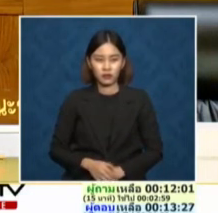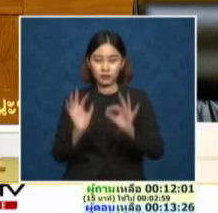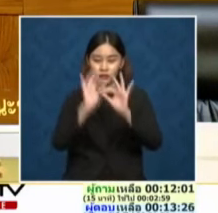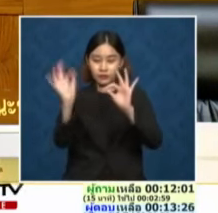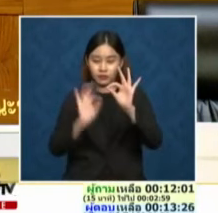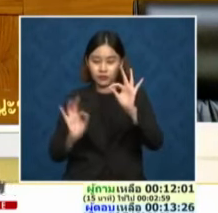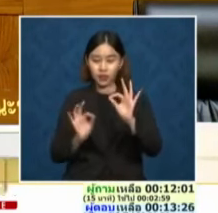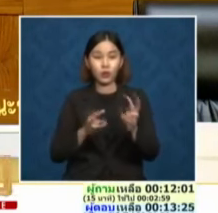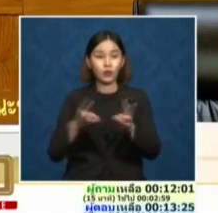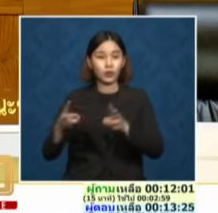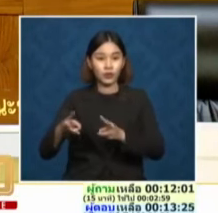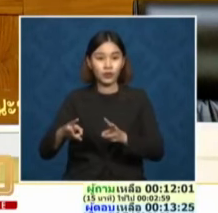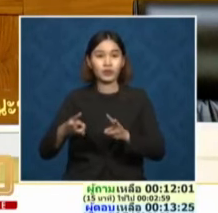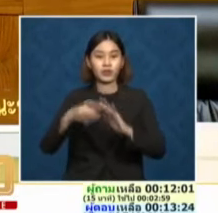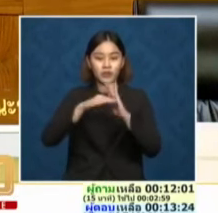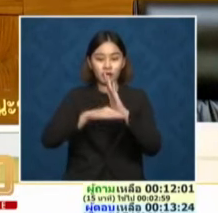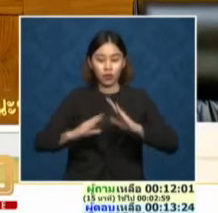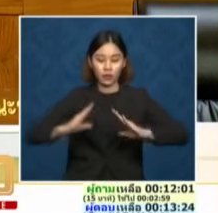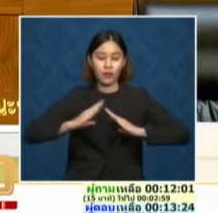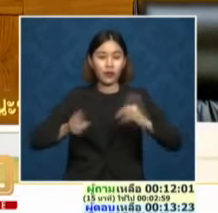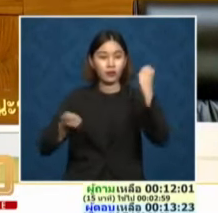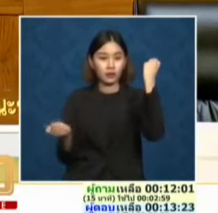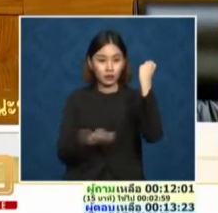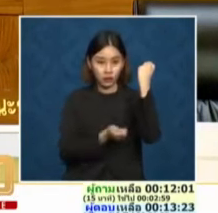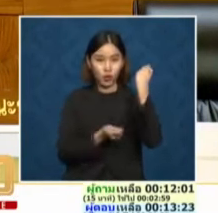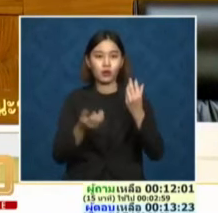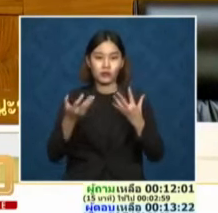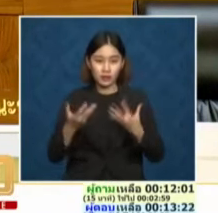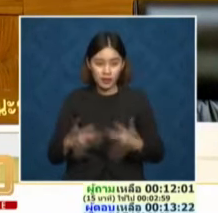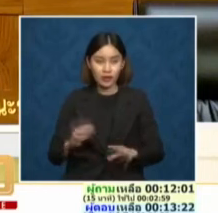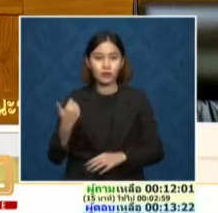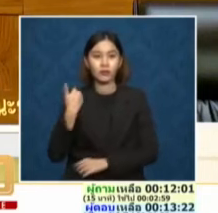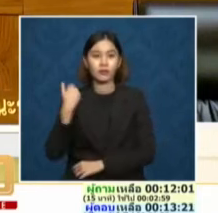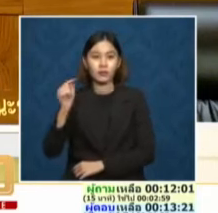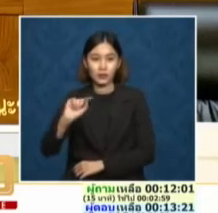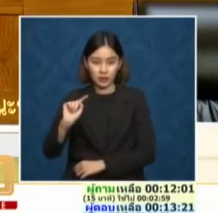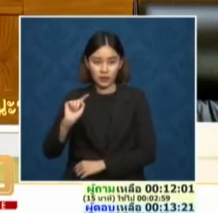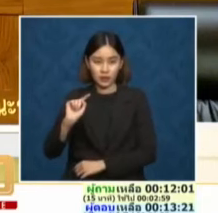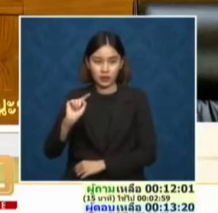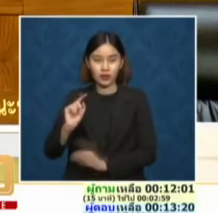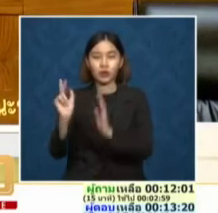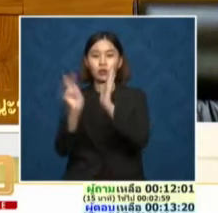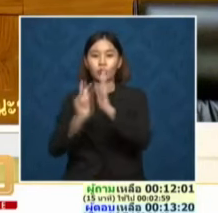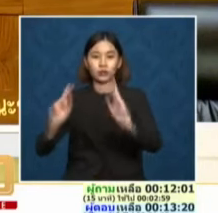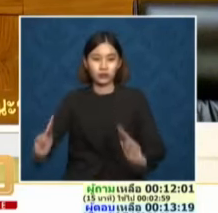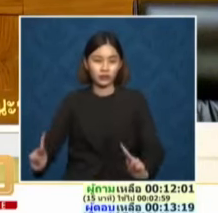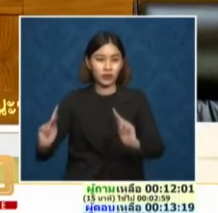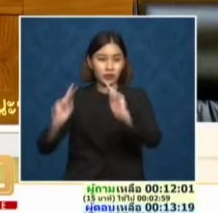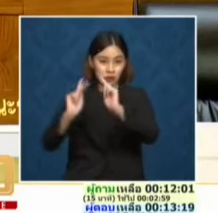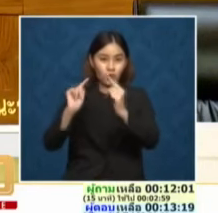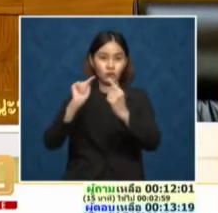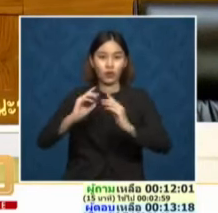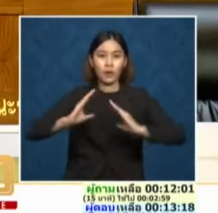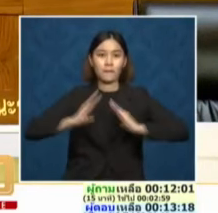อนามัยท่านก็ไม่บอกว่าใครบ้างอันนี้แหละคือเรื่องที่พี่น้องประชาชนกำลังเครือบแคลงสงสัยเท่านั้นเอง ค่ะคุณณัฐชาคะตอนนี้ค